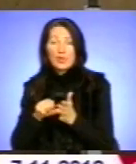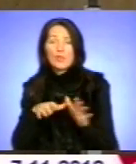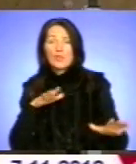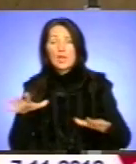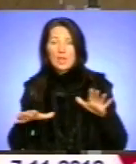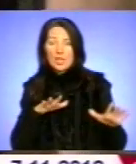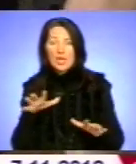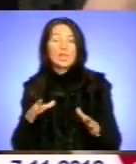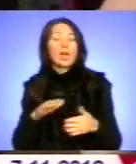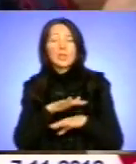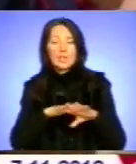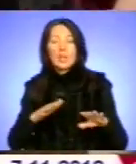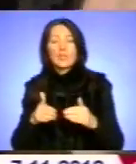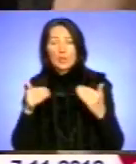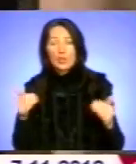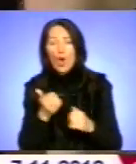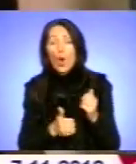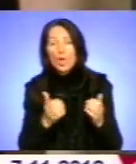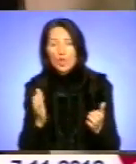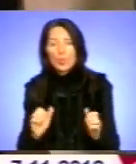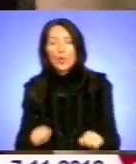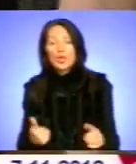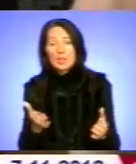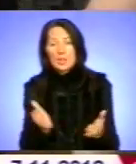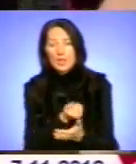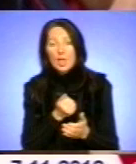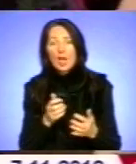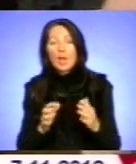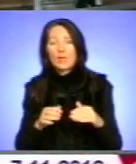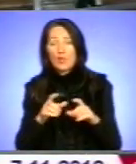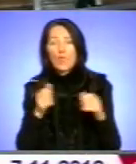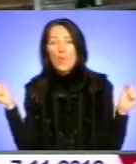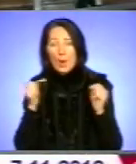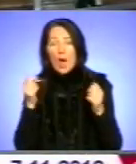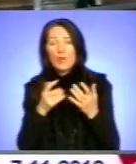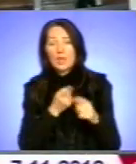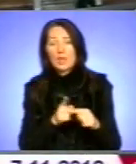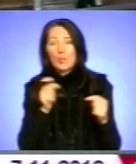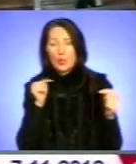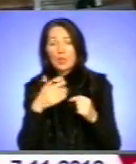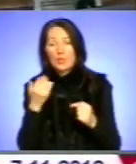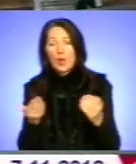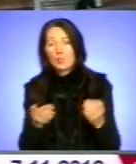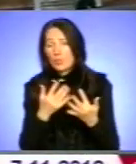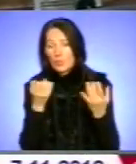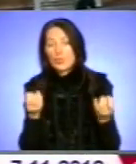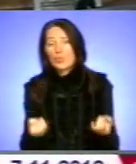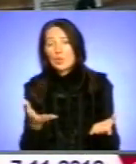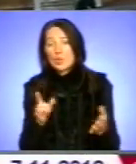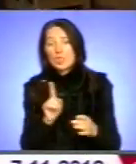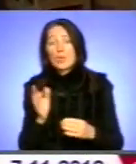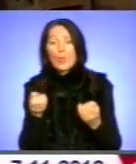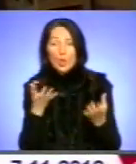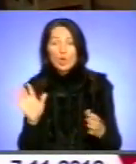може знайти комплекс вправ, який підходить саме йому. Це можуть бути звичайні розтяжки, заняття з гантелями чи просто прогулянки